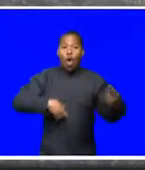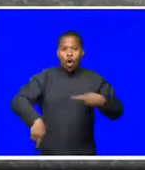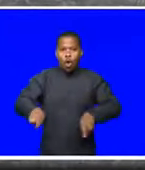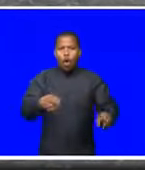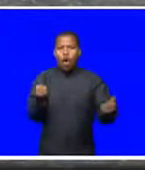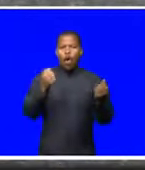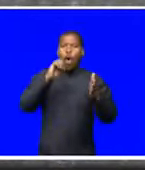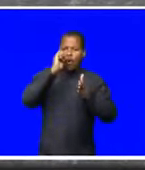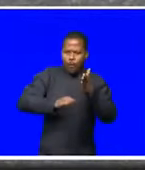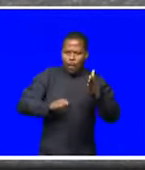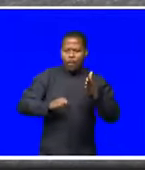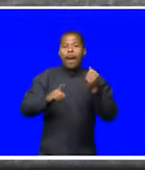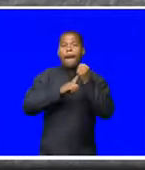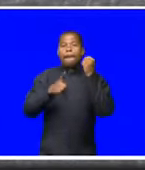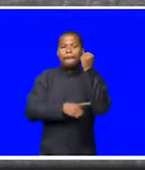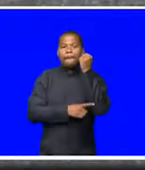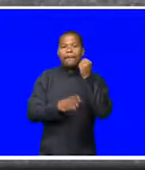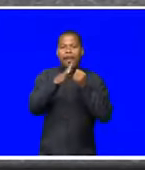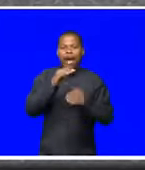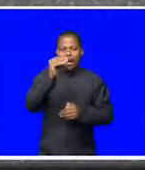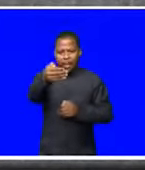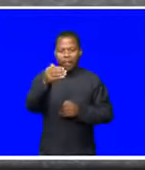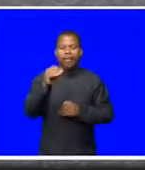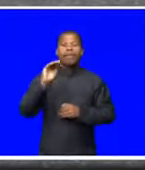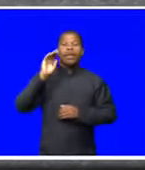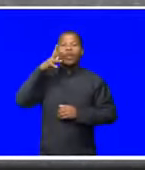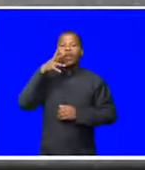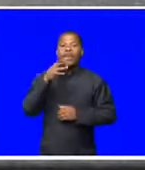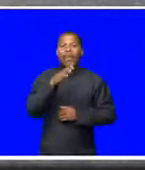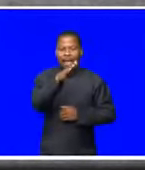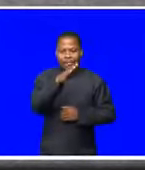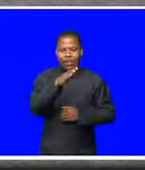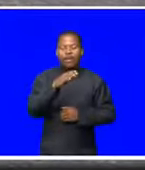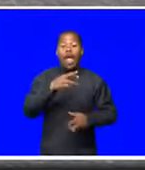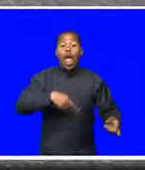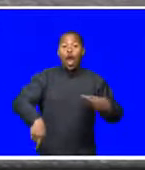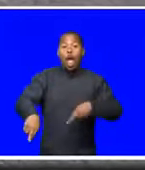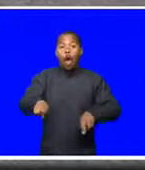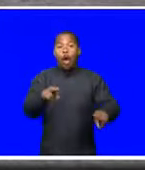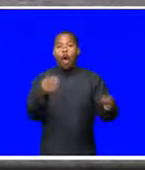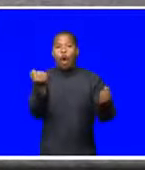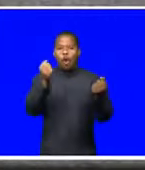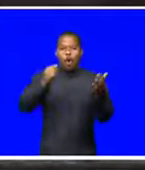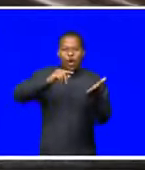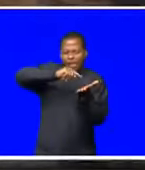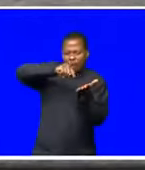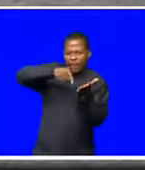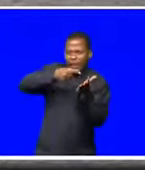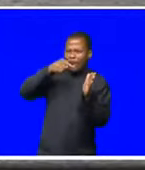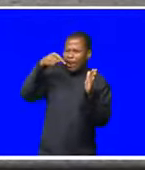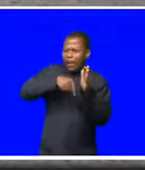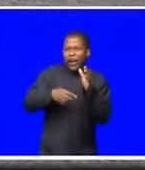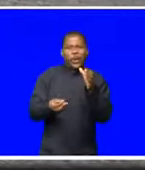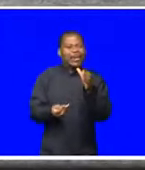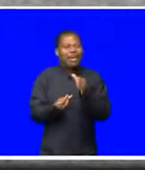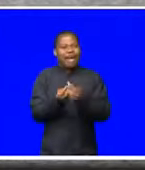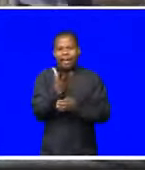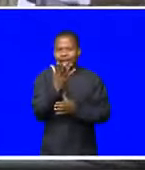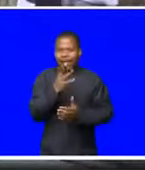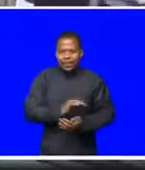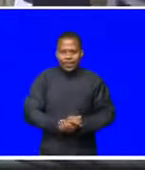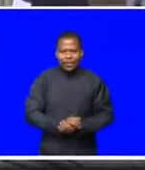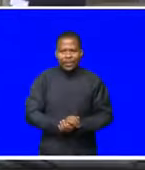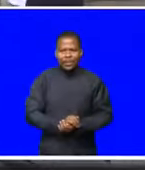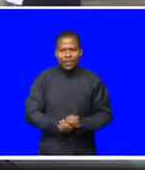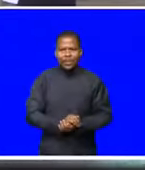kuvela emgwaqweni MR19 lewatiwe ukuthi Mhlambanyathi Road losuka eMbabane uye eMhlambanyathi lide lo mgwaqo uthanda